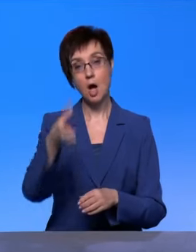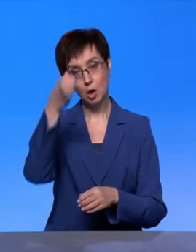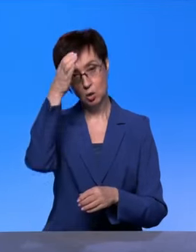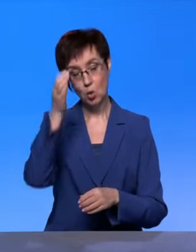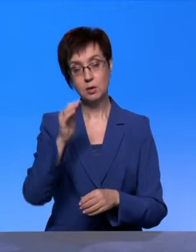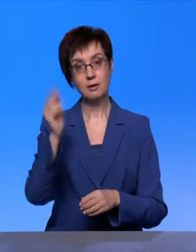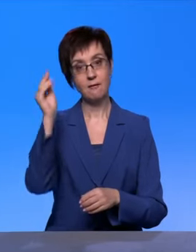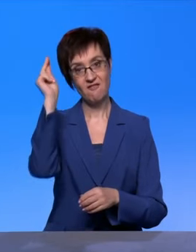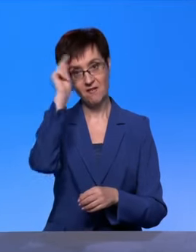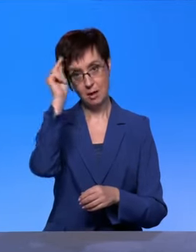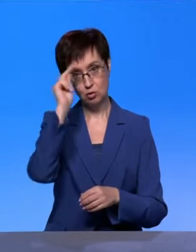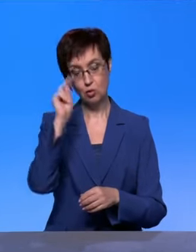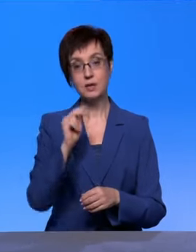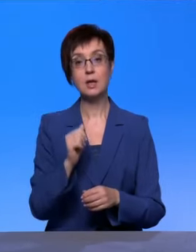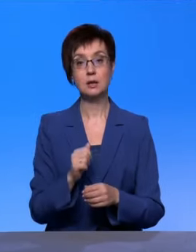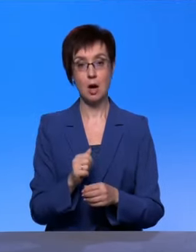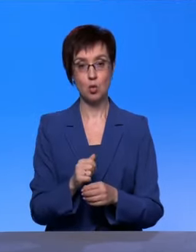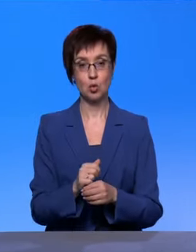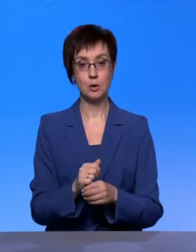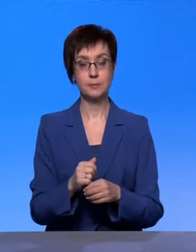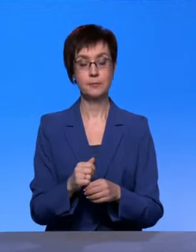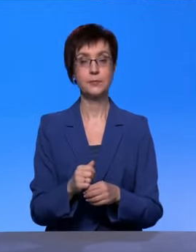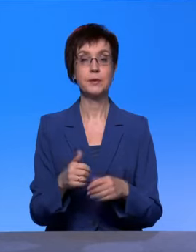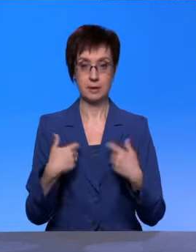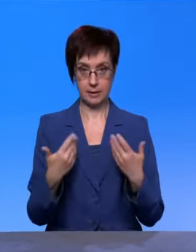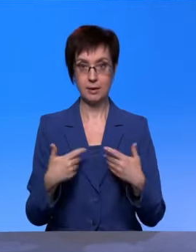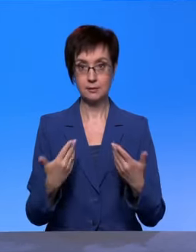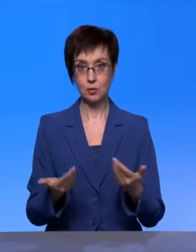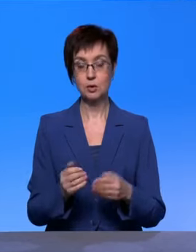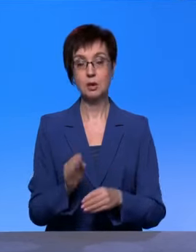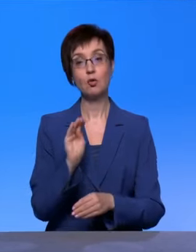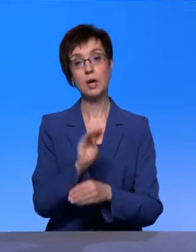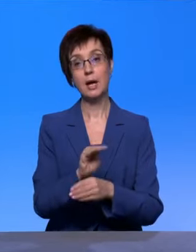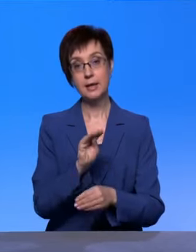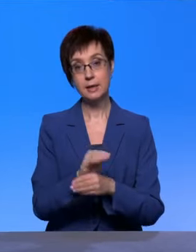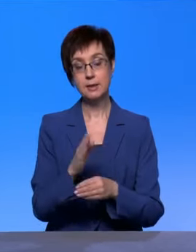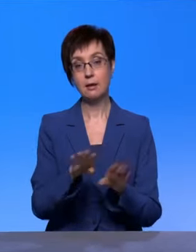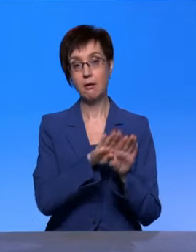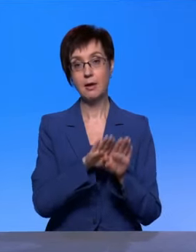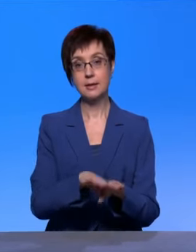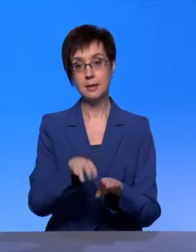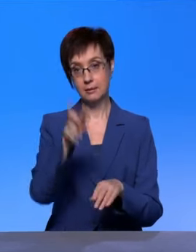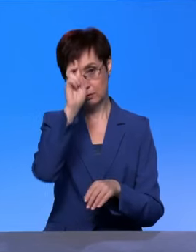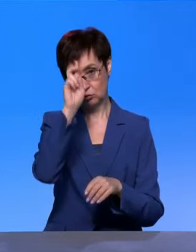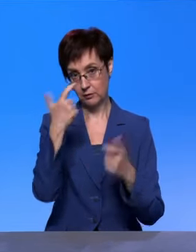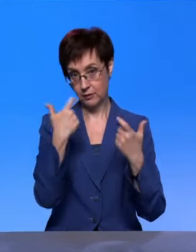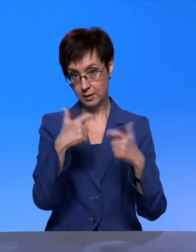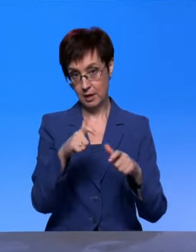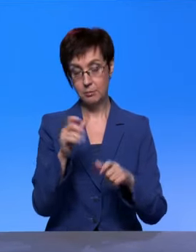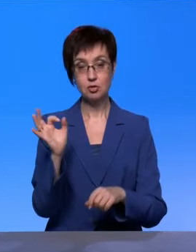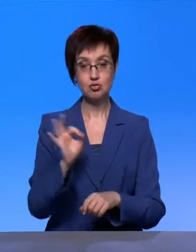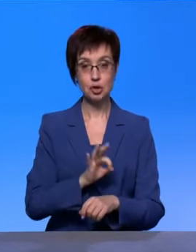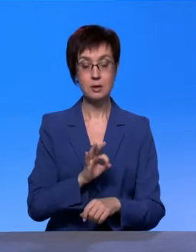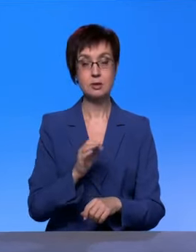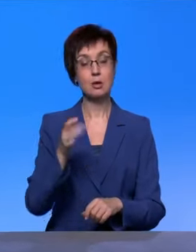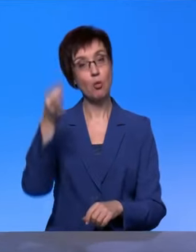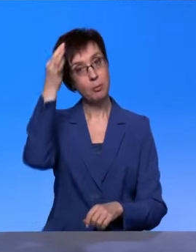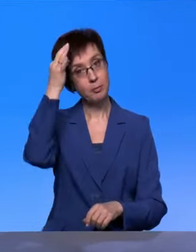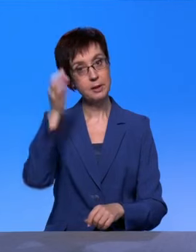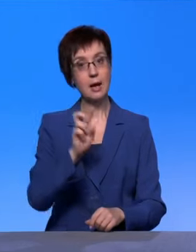здравствуйте. Добрый день. Критики ЕГЭ очень часто ссылаются на некую болонскую систему, которая